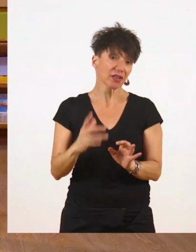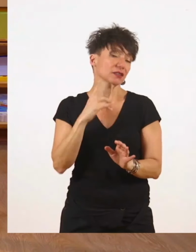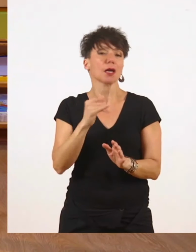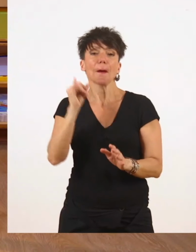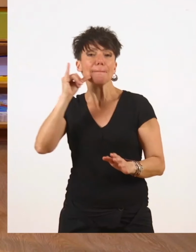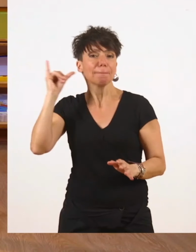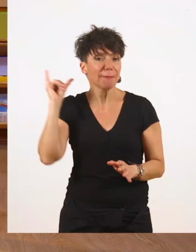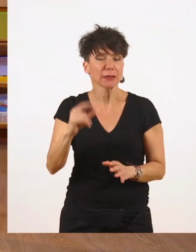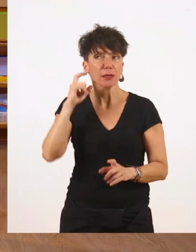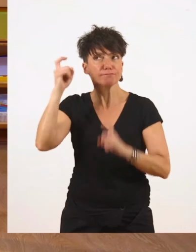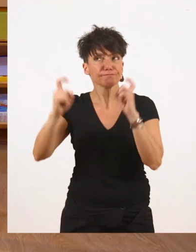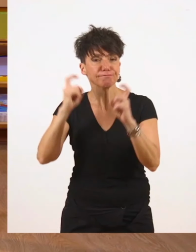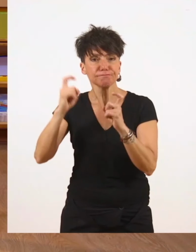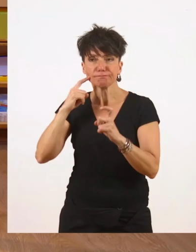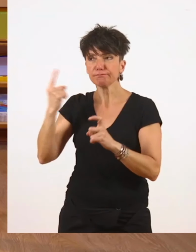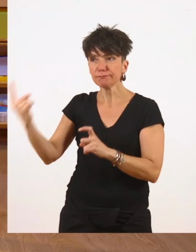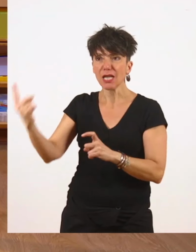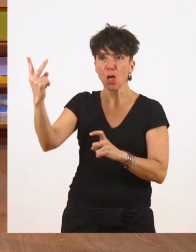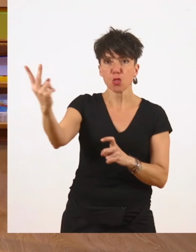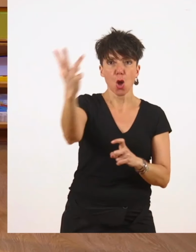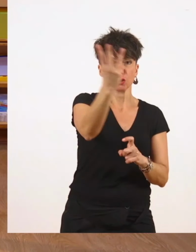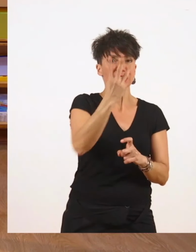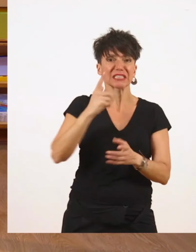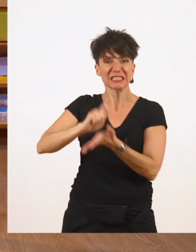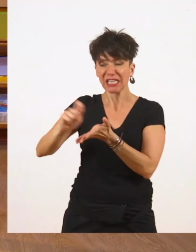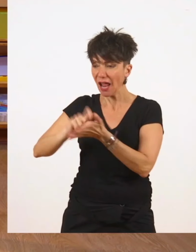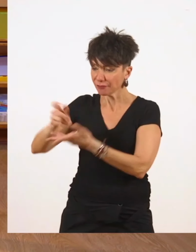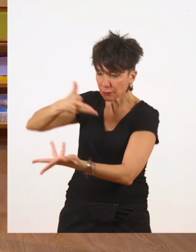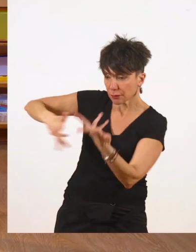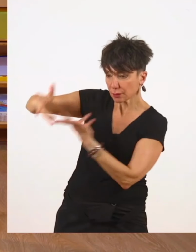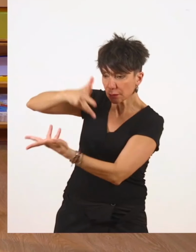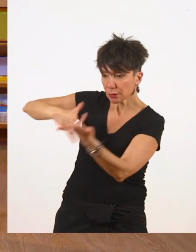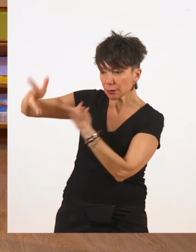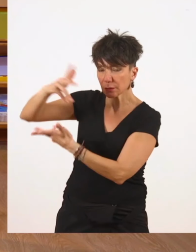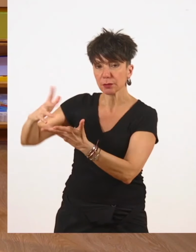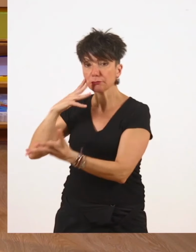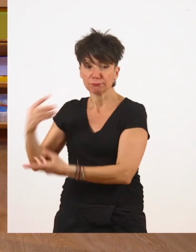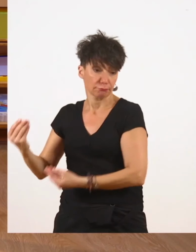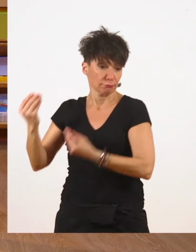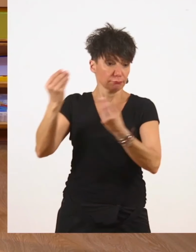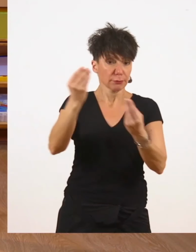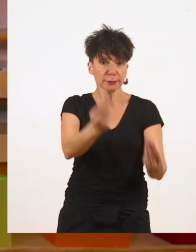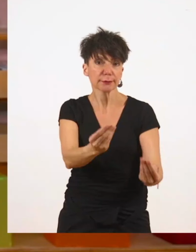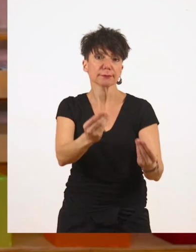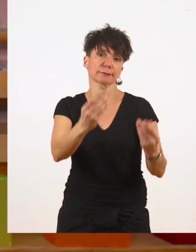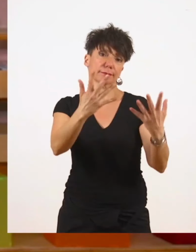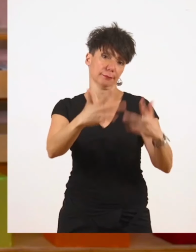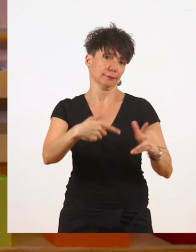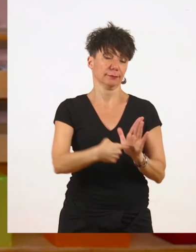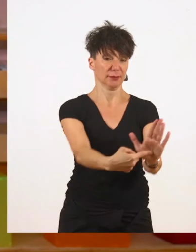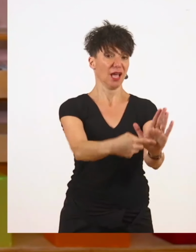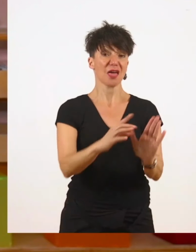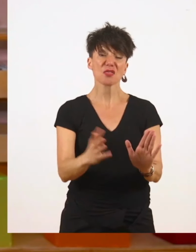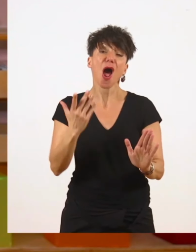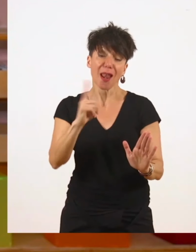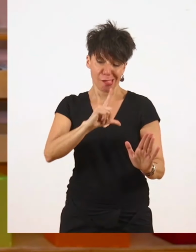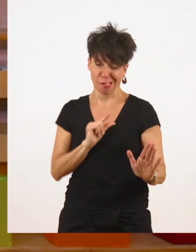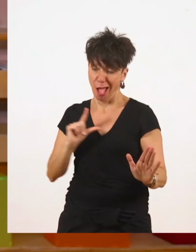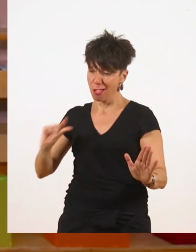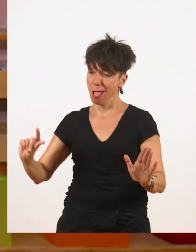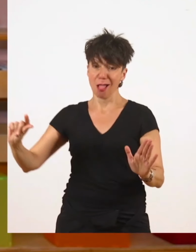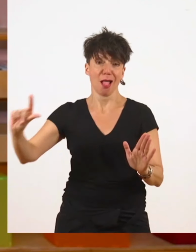για την παραγωγή ενός έργου. Αυτό μείωνε βέβαια τα έσοδα, αλλά αύξανε την παραγωγικότητα. Ελάχιστα έργα της εποχής εκείνης